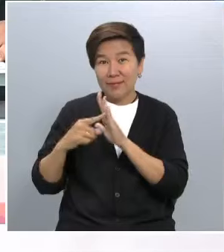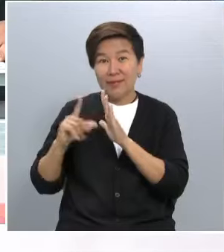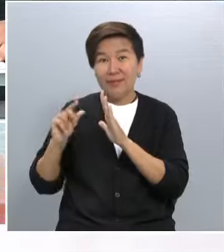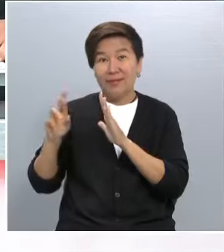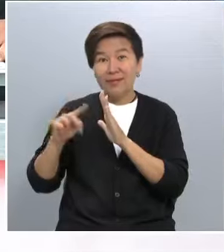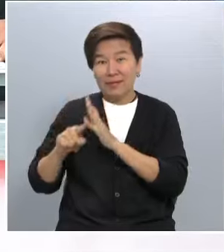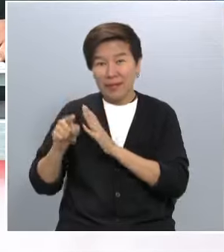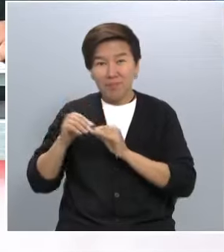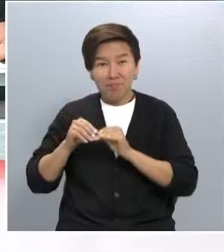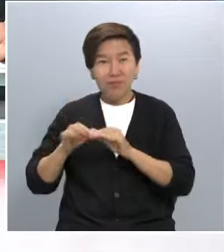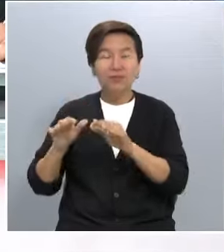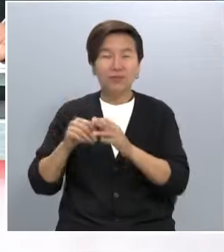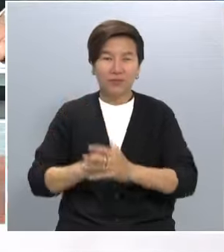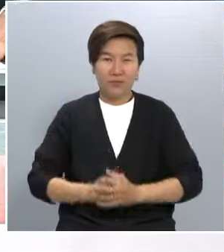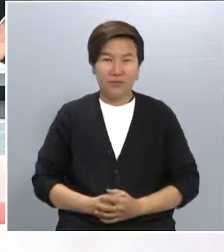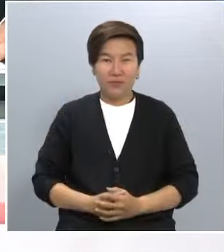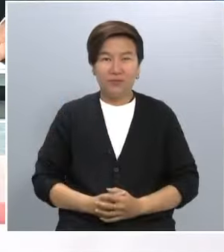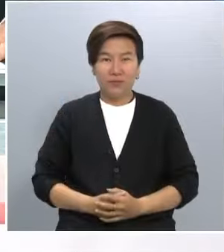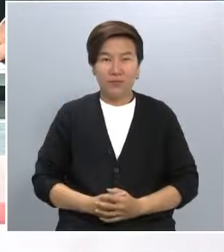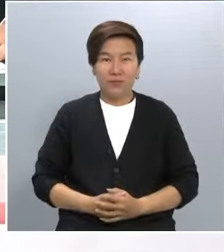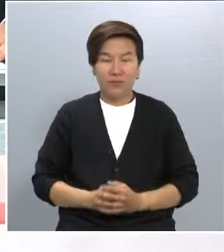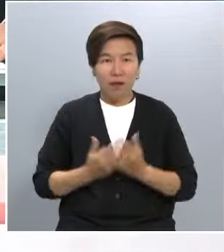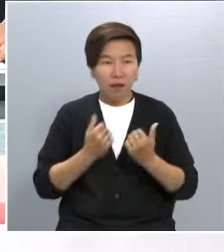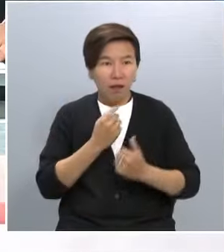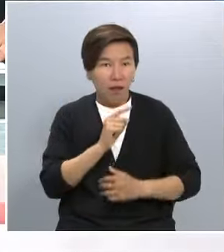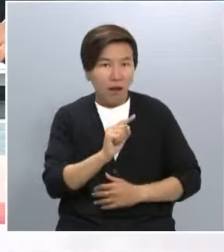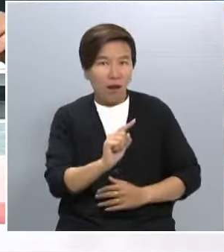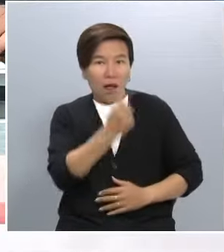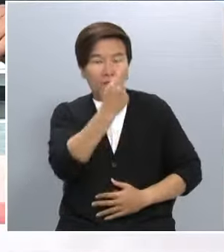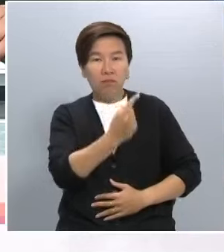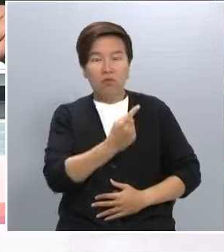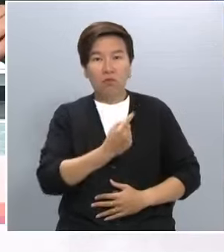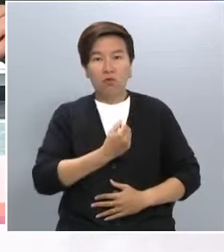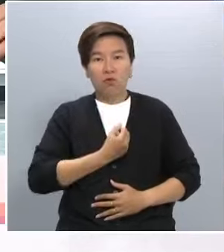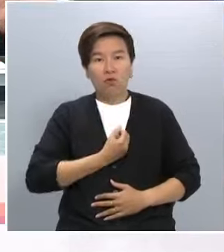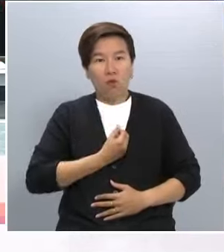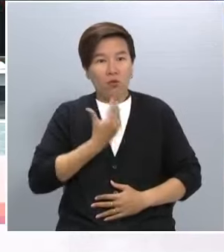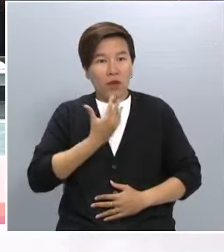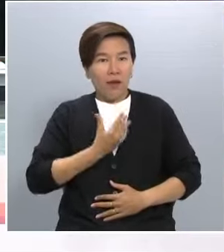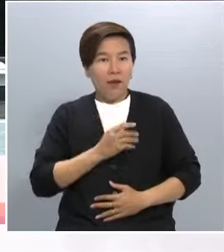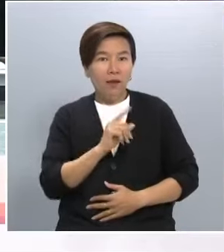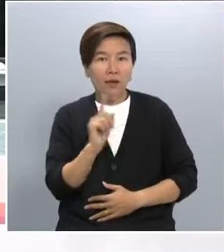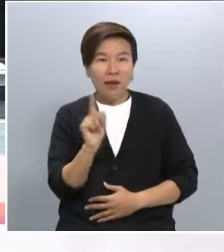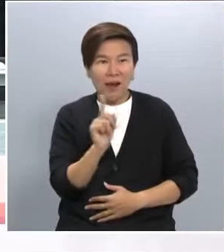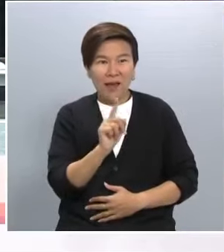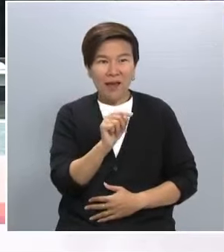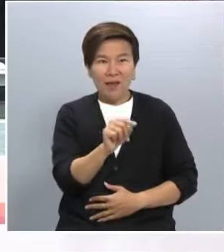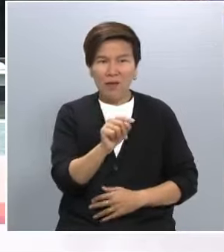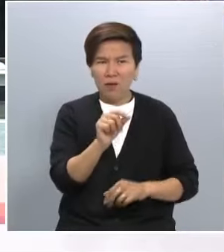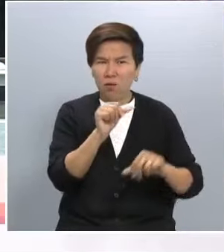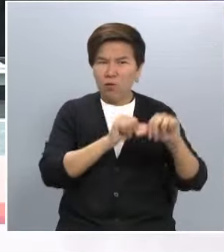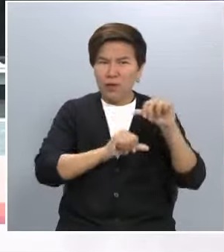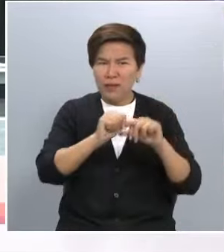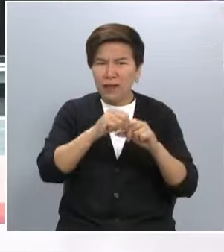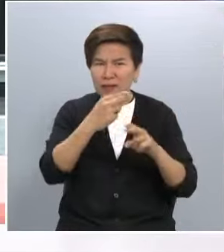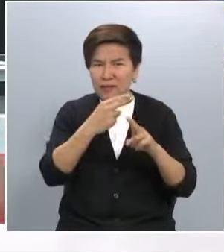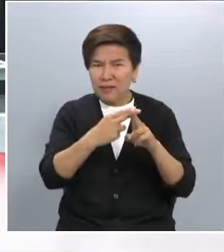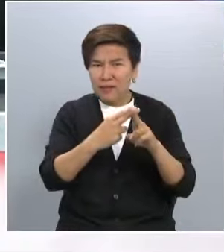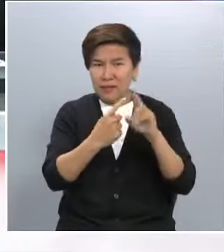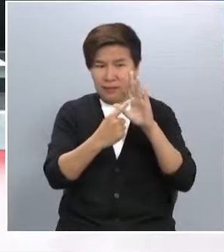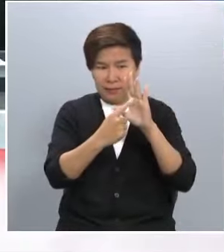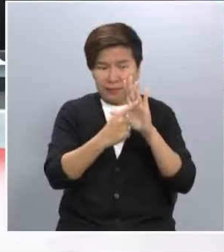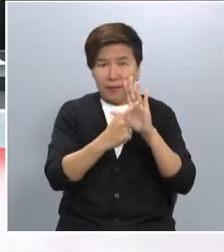ไปดูข่าวแรกวันนี้ครับแหมน่าตกใจจริงๆนะครับเป็นกากสารเรียกกากแรกแคดเมียม ค่ะ จริงๆ